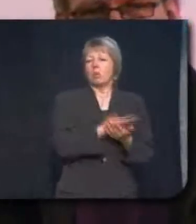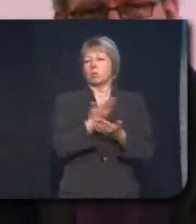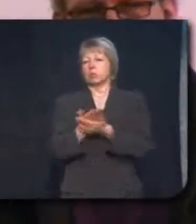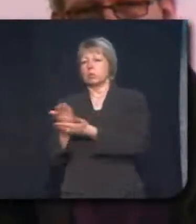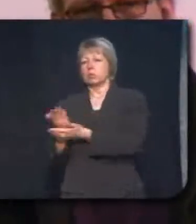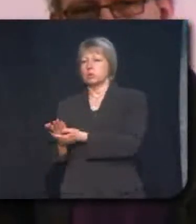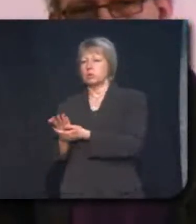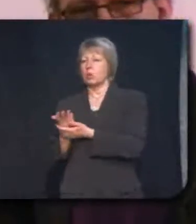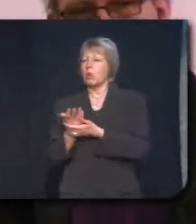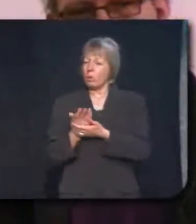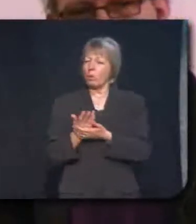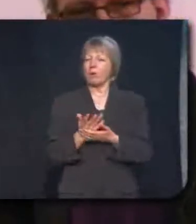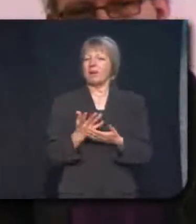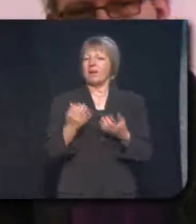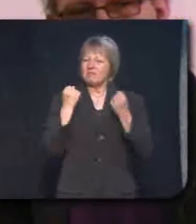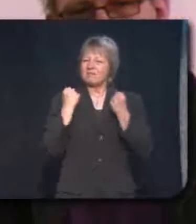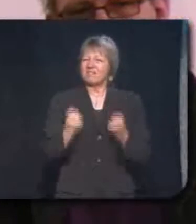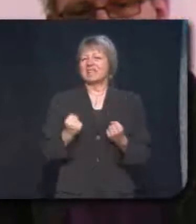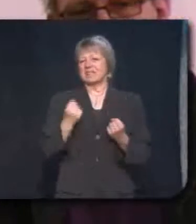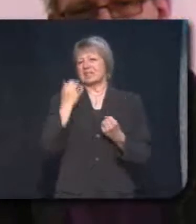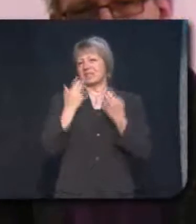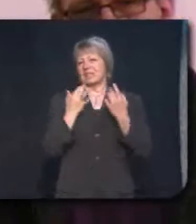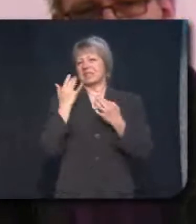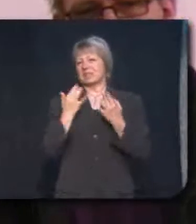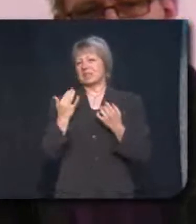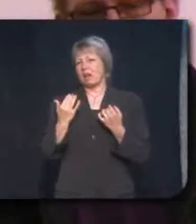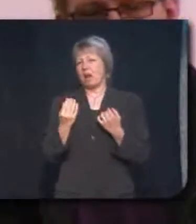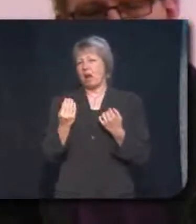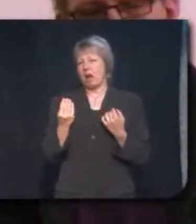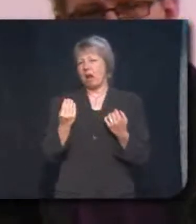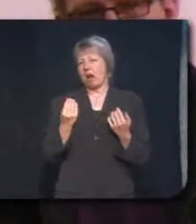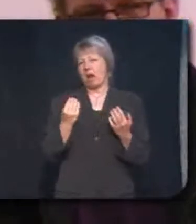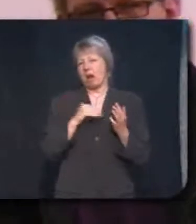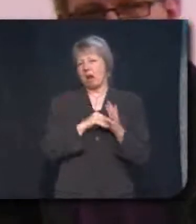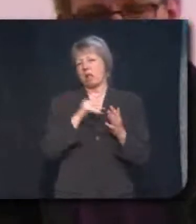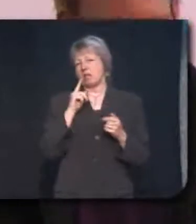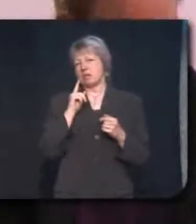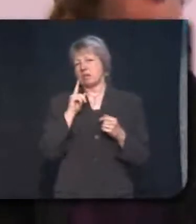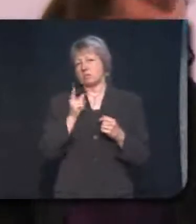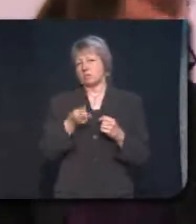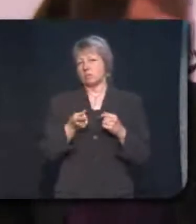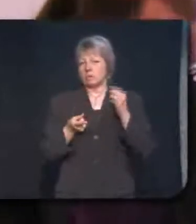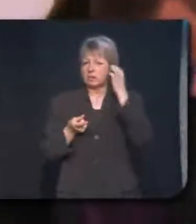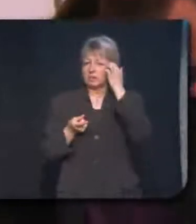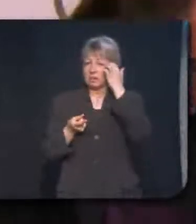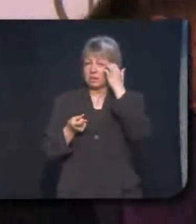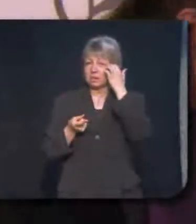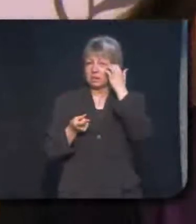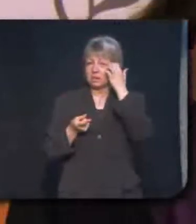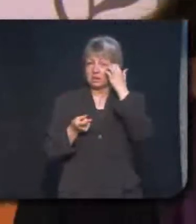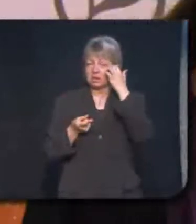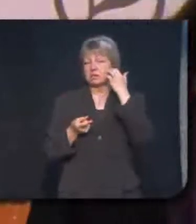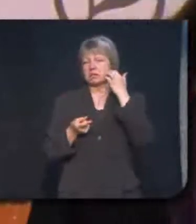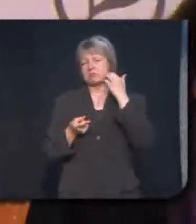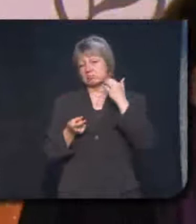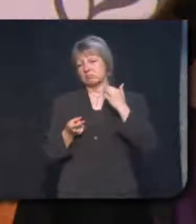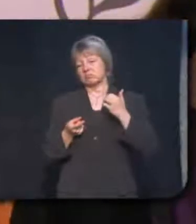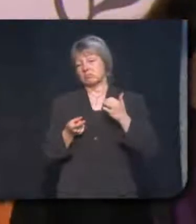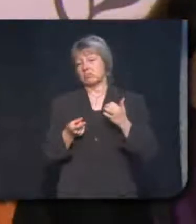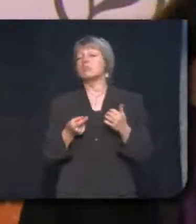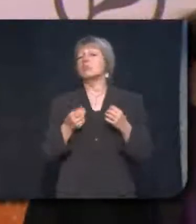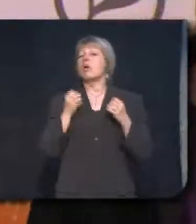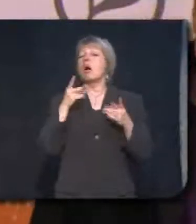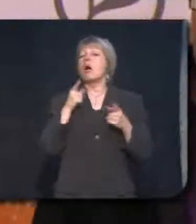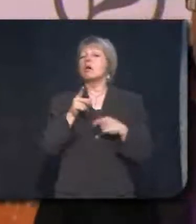einfach eine feste Zahl zu setzen an der dann auch die Leute die es durchführen das bemessen kann man könnte das sicherlich ein Zukunft